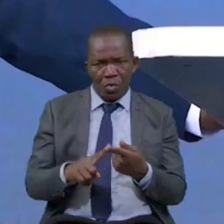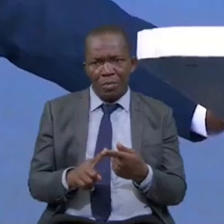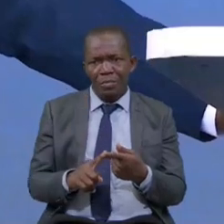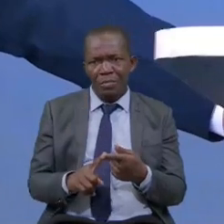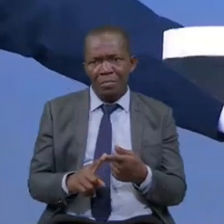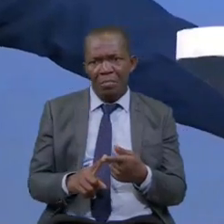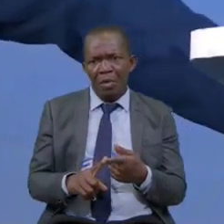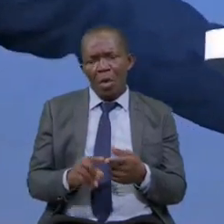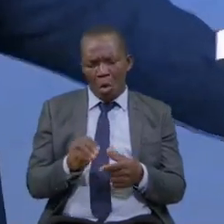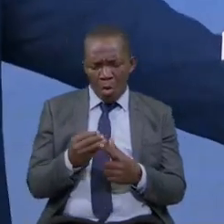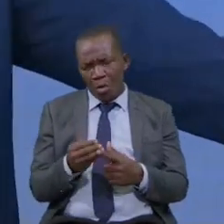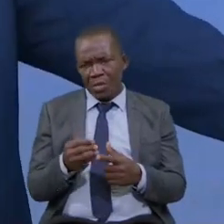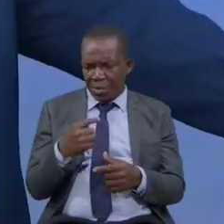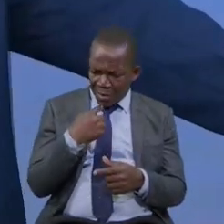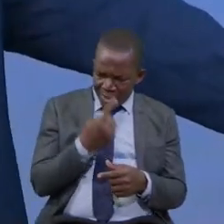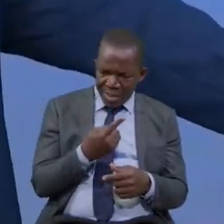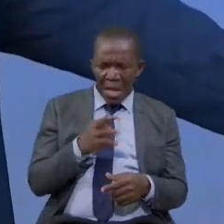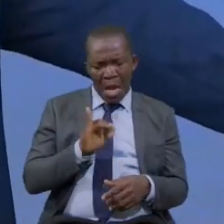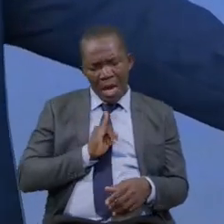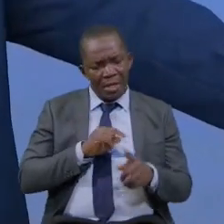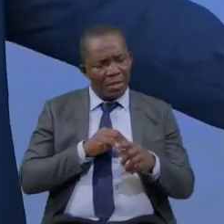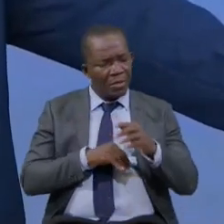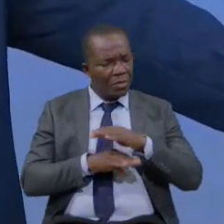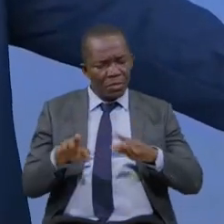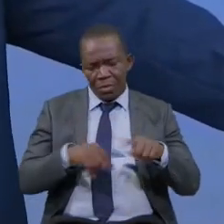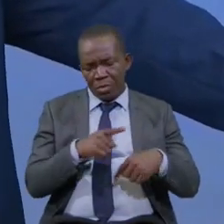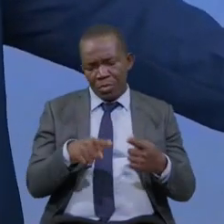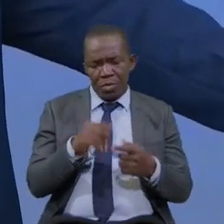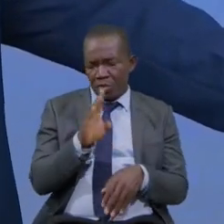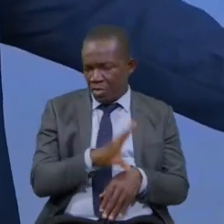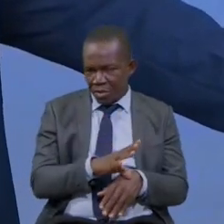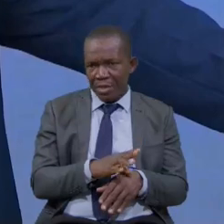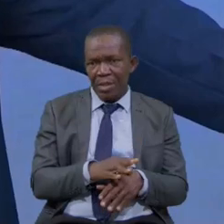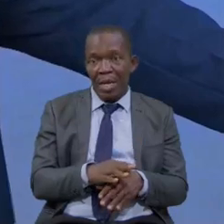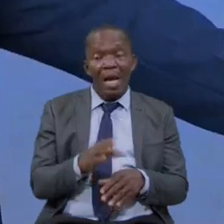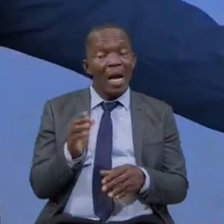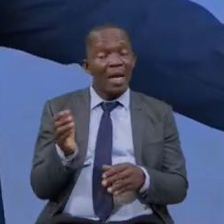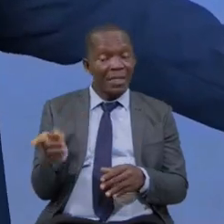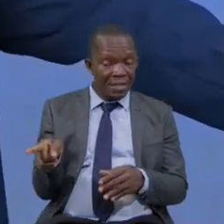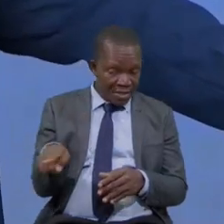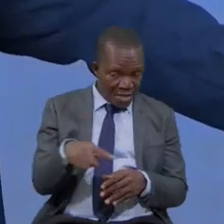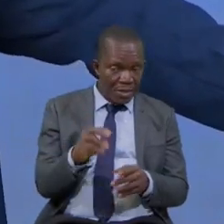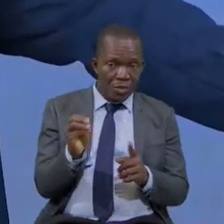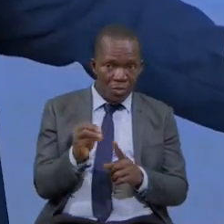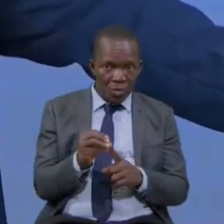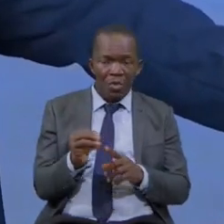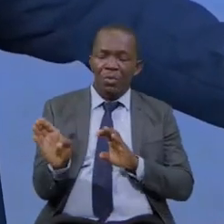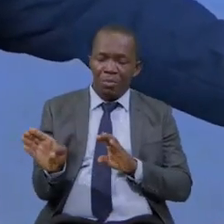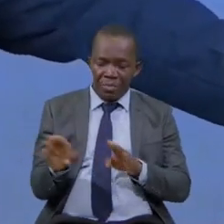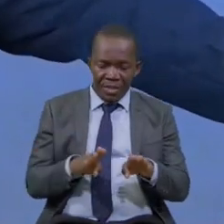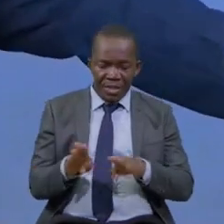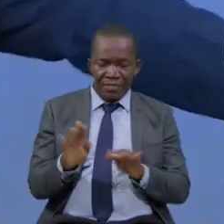hein, je fais ci, je fais ça. Eux aussi, ils font la même chose et ils disent qu'ils vont à